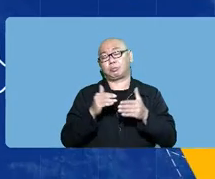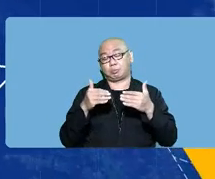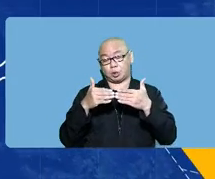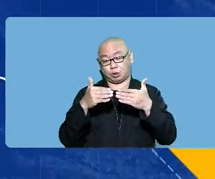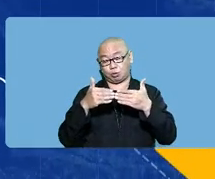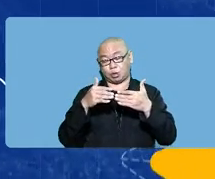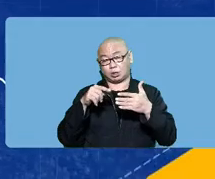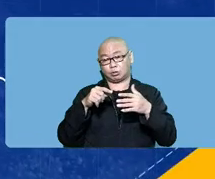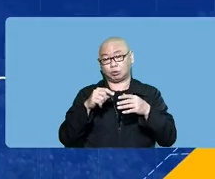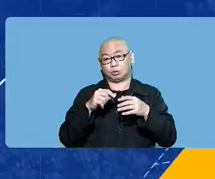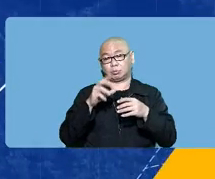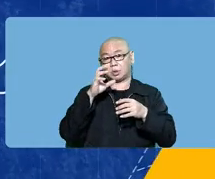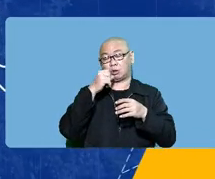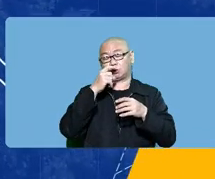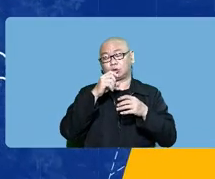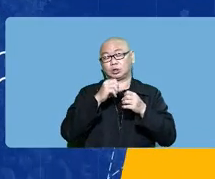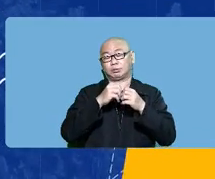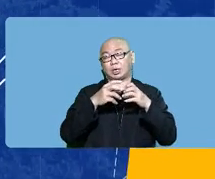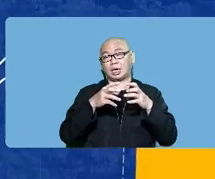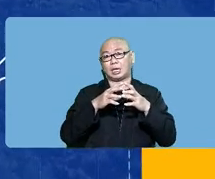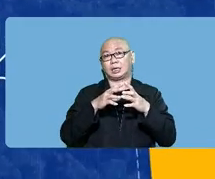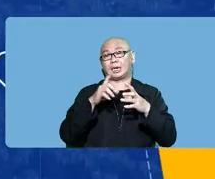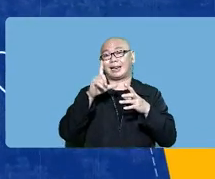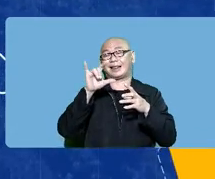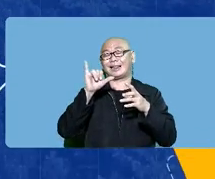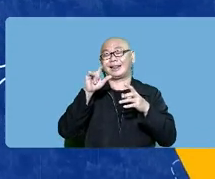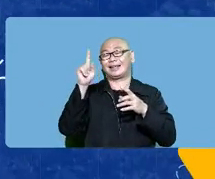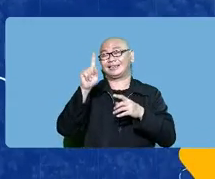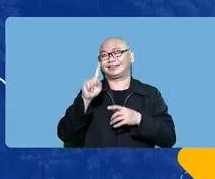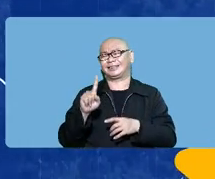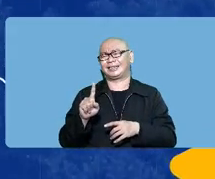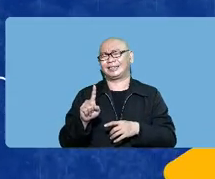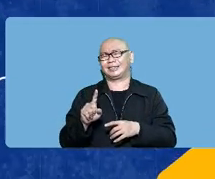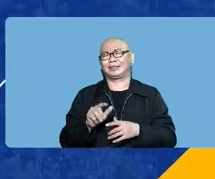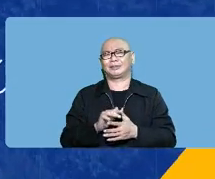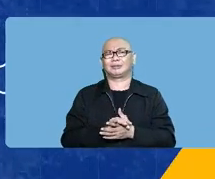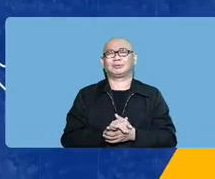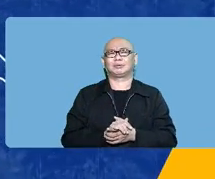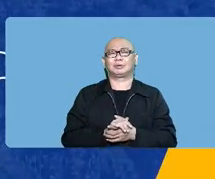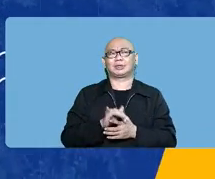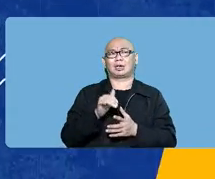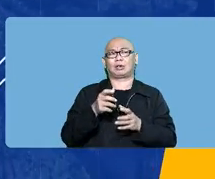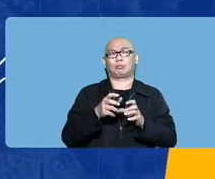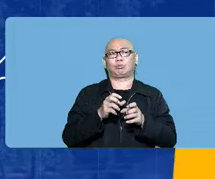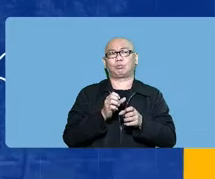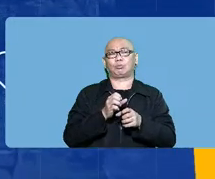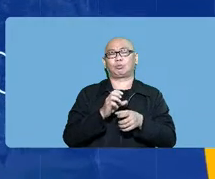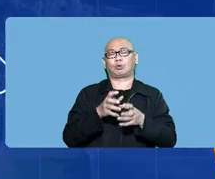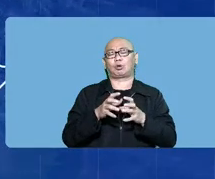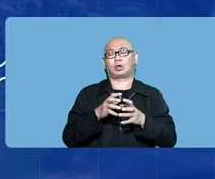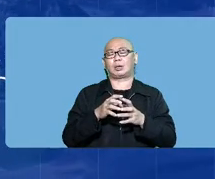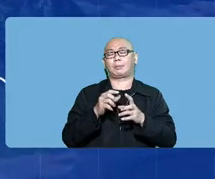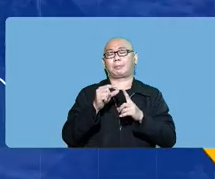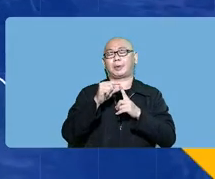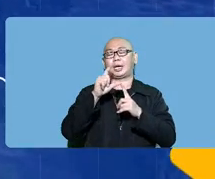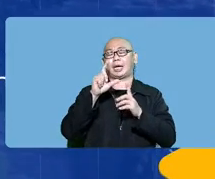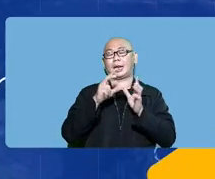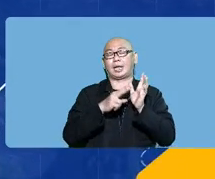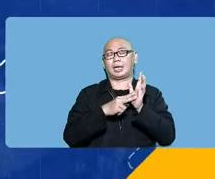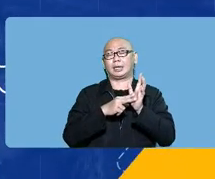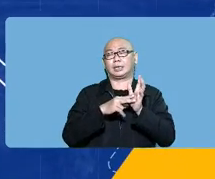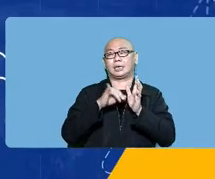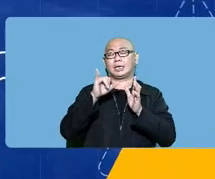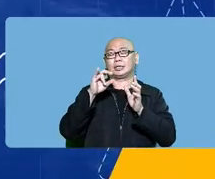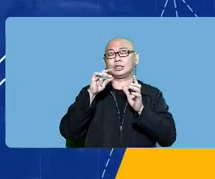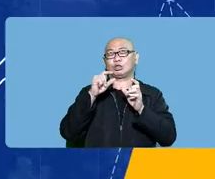listrik. Maka kemudian pengelola bendungan itu biasanya PLN. Insinyur sipil dilibatkan di